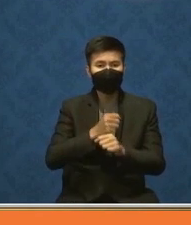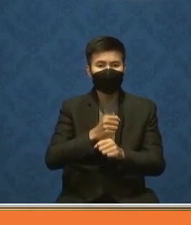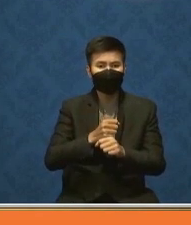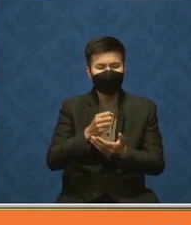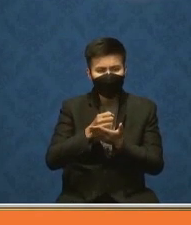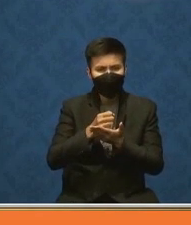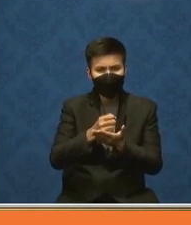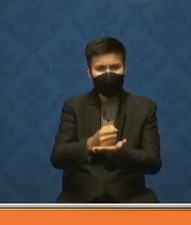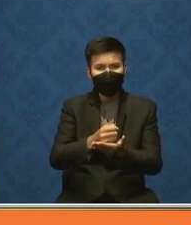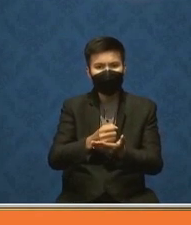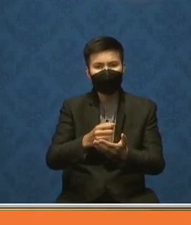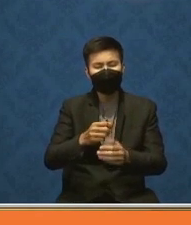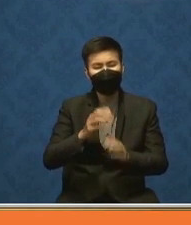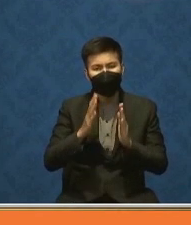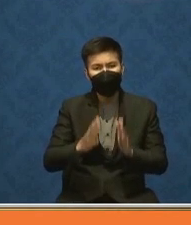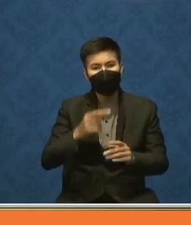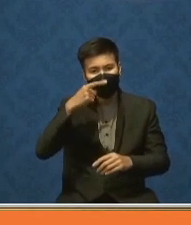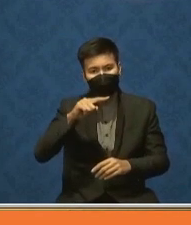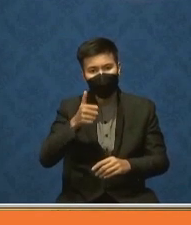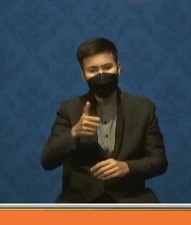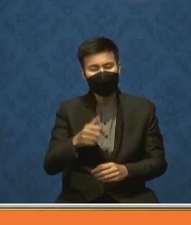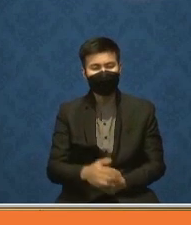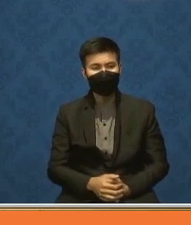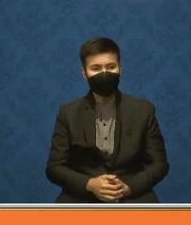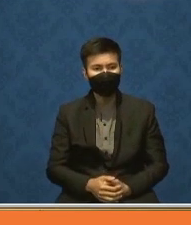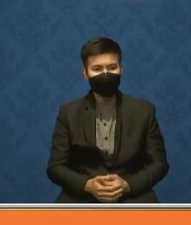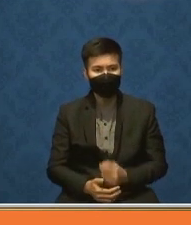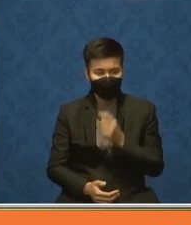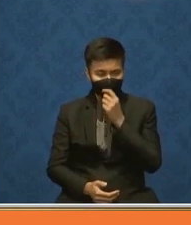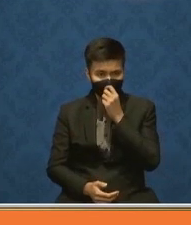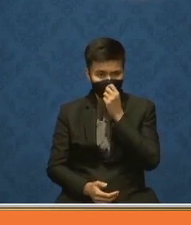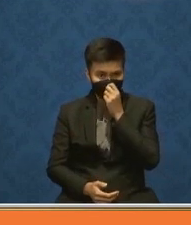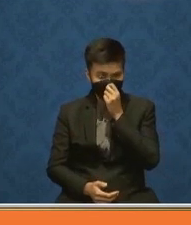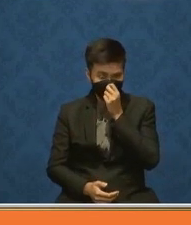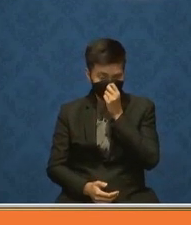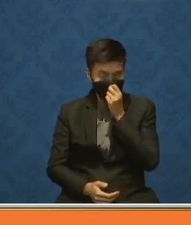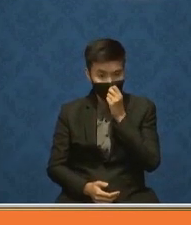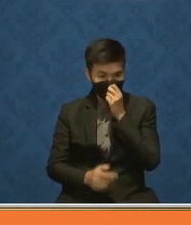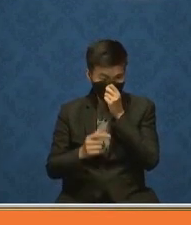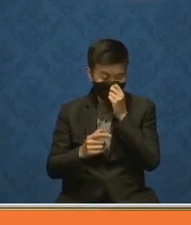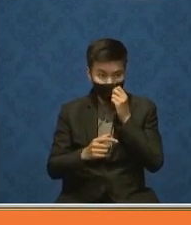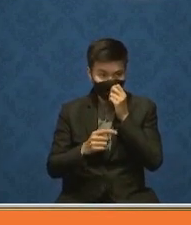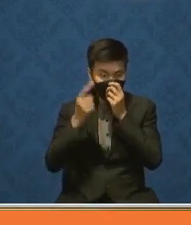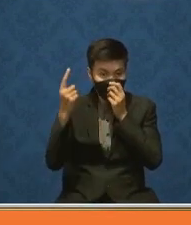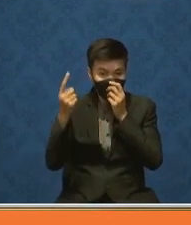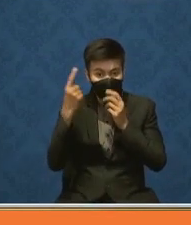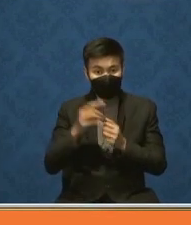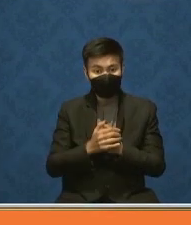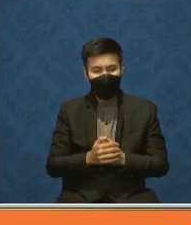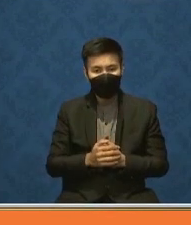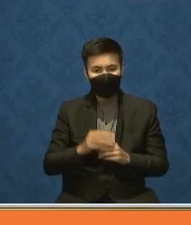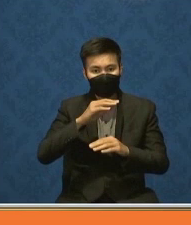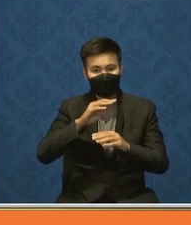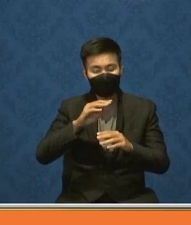วใหม่3ล้านเครื่องจักรครับต่อมาครับถ้ามาดูประเด็นเศรษฐกิจอย่างการท่องเที่ยวเศรษฐกิจสร้างสรรค์นะ